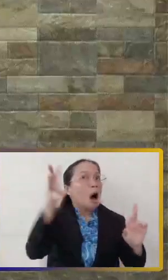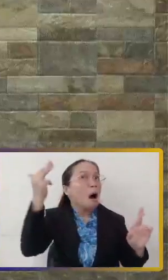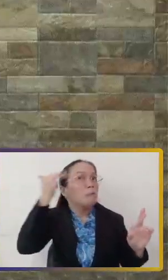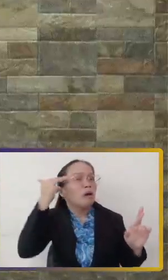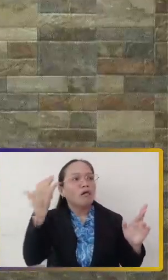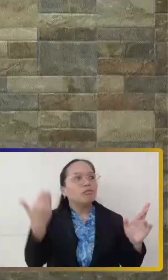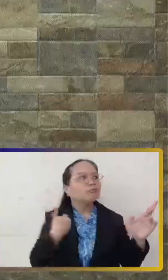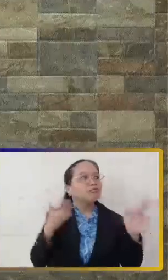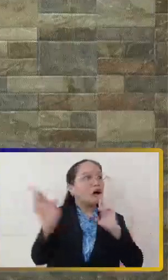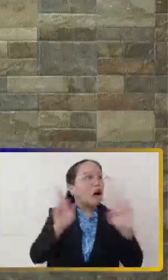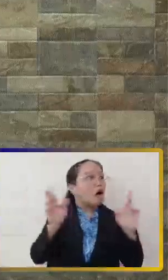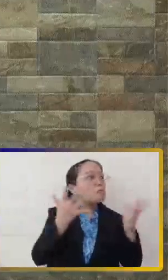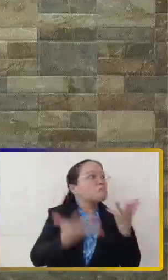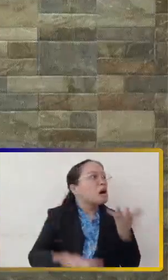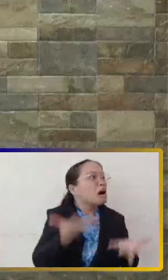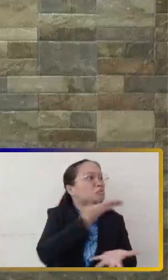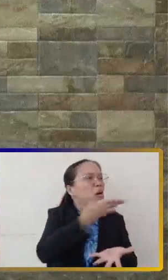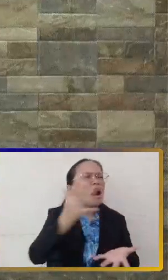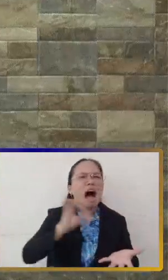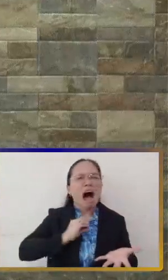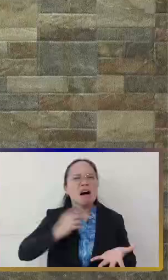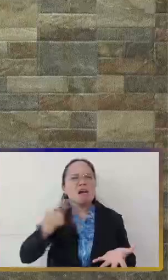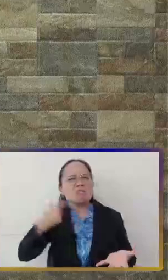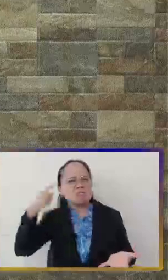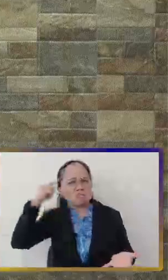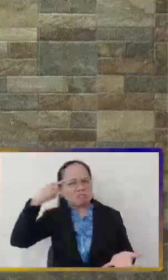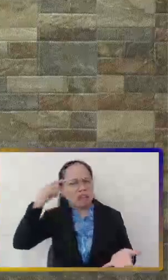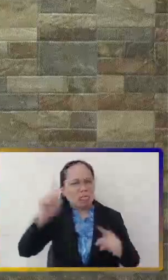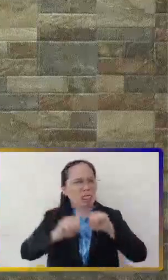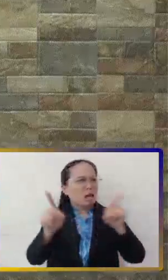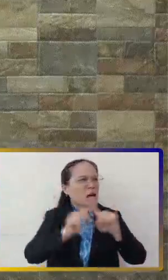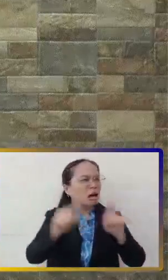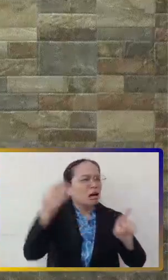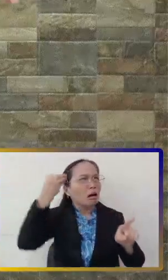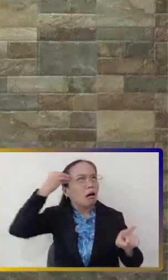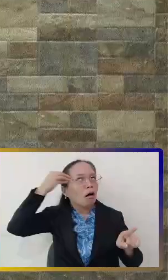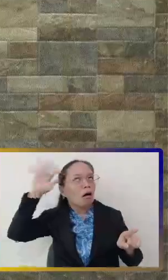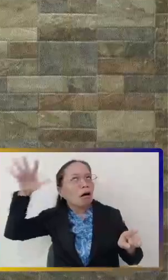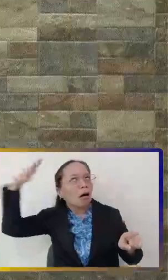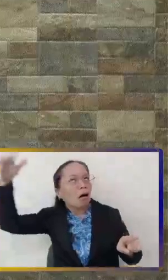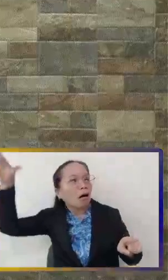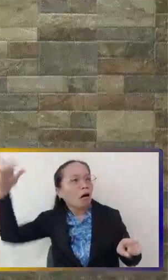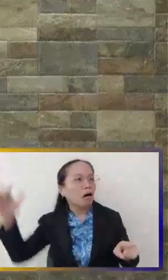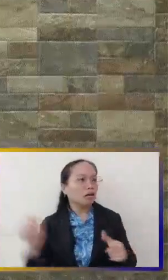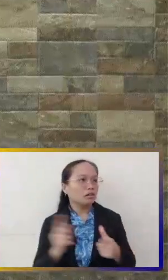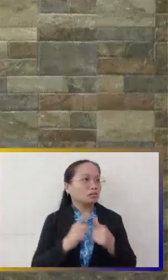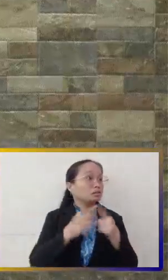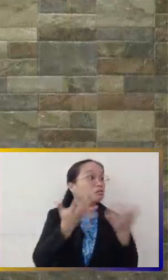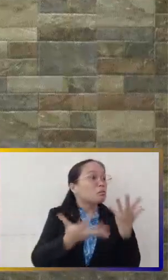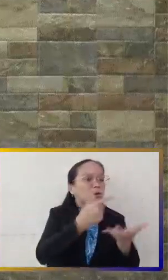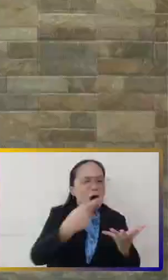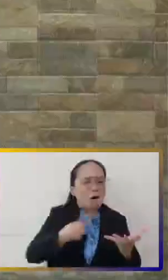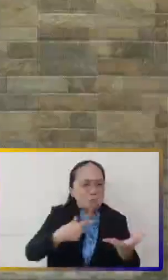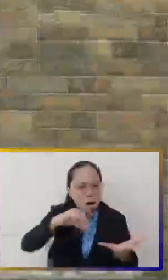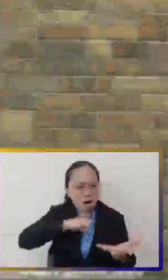isip mo meron kang ibang iniisip, meron kang isang ibang Diyos-Diyosan maliban sa Diyos na alam mo maririnig mo kanyang